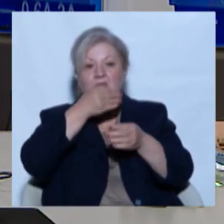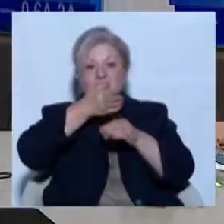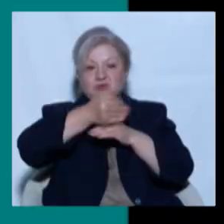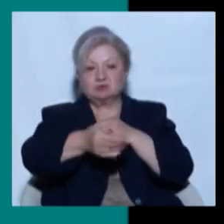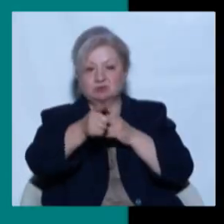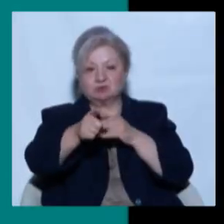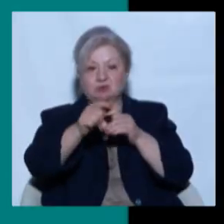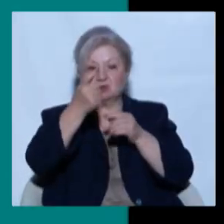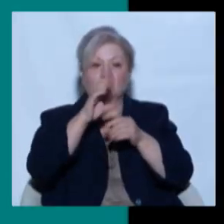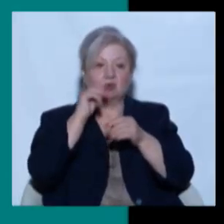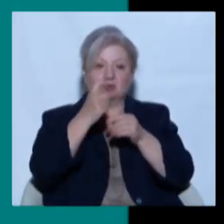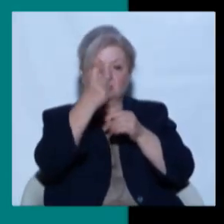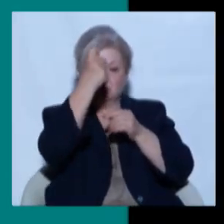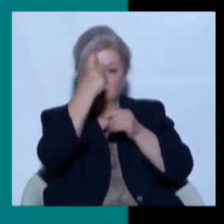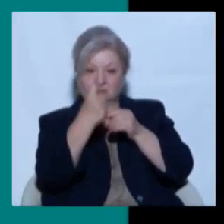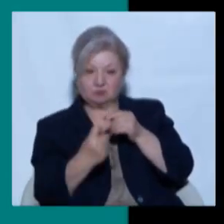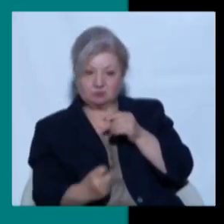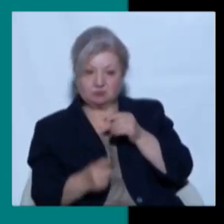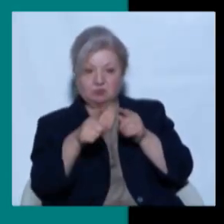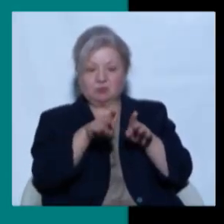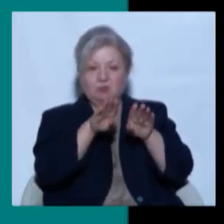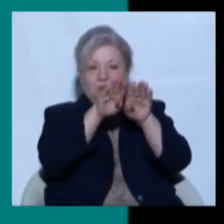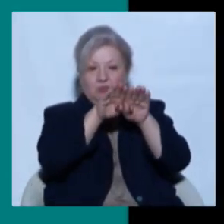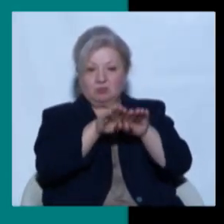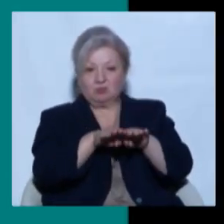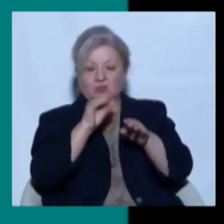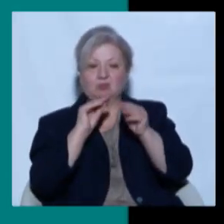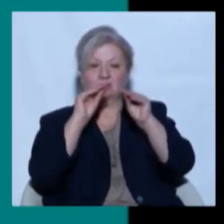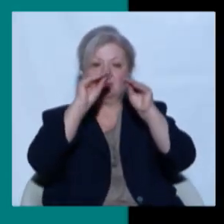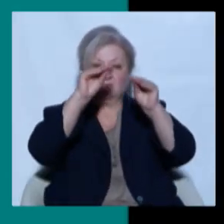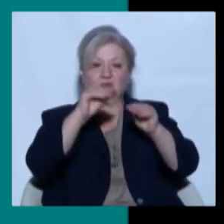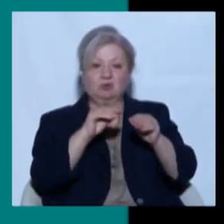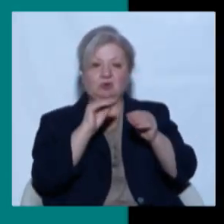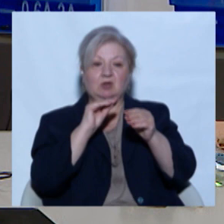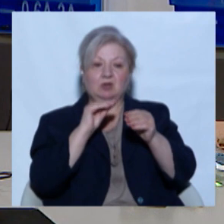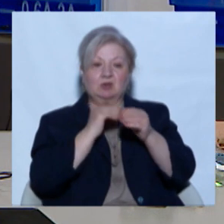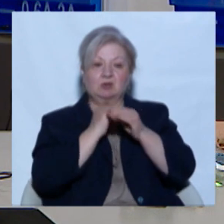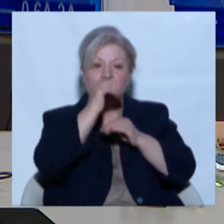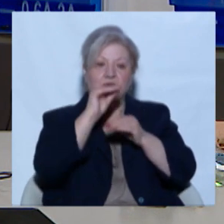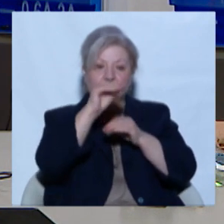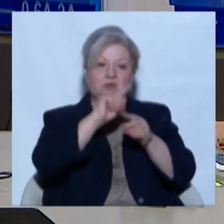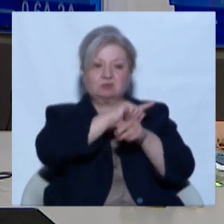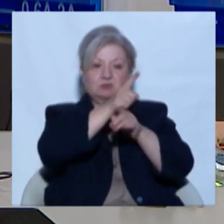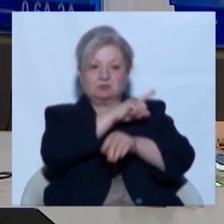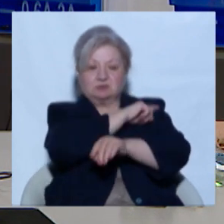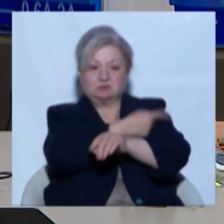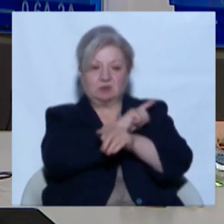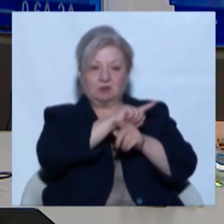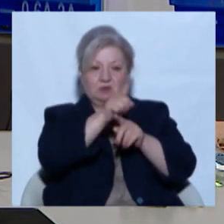შემდეგ როგორც კი ჩამოასრიალებ დაბლა, პროპორციულად იზრდება ვოლტმეტრზე ძაბა. ამავდროულად თუ